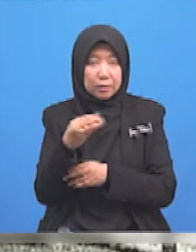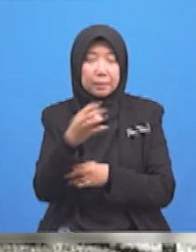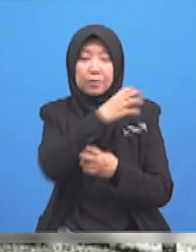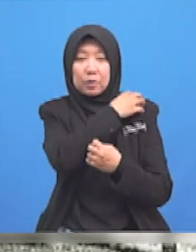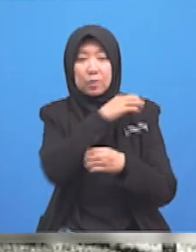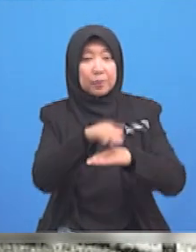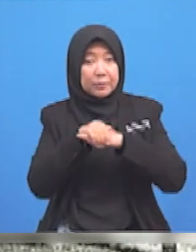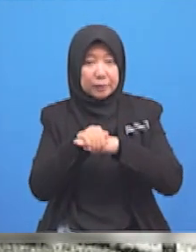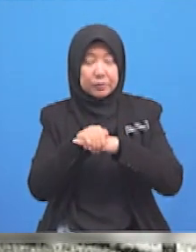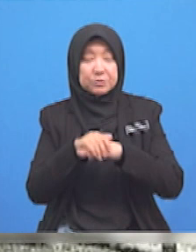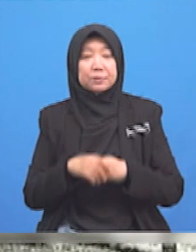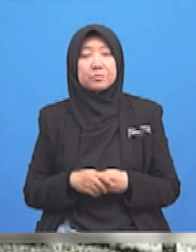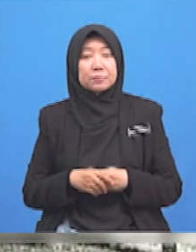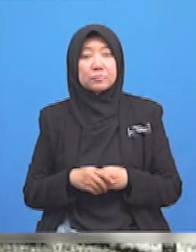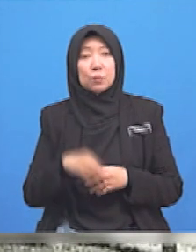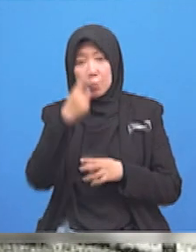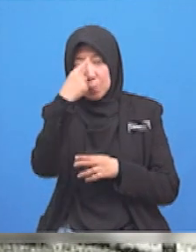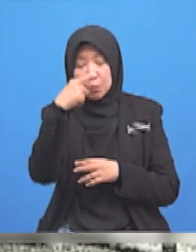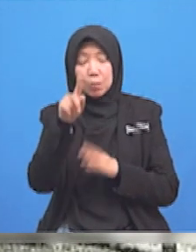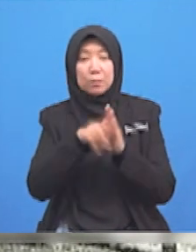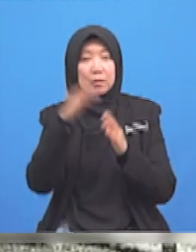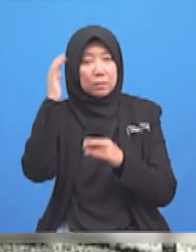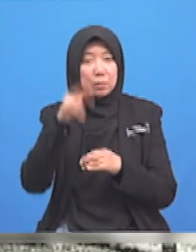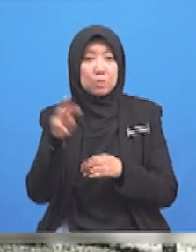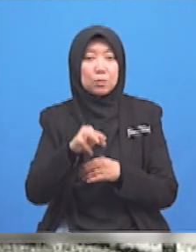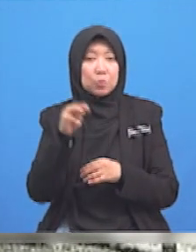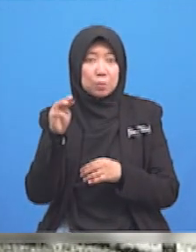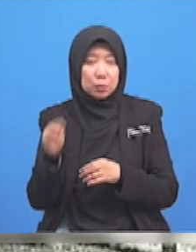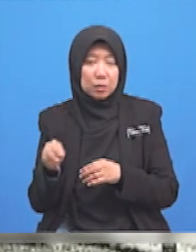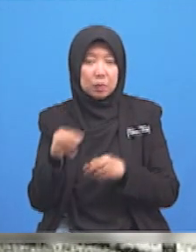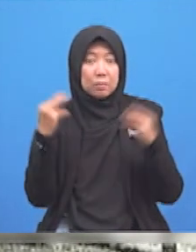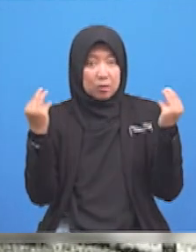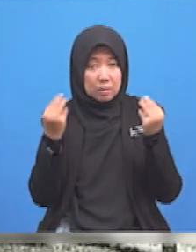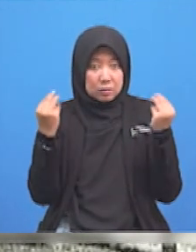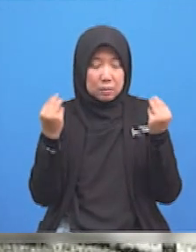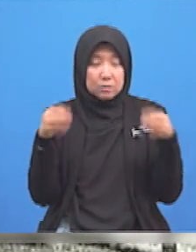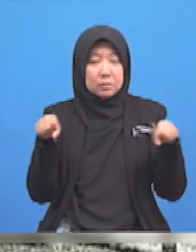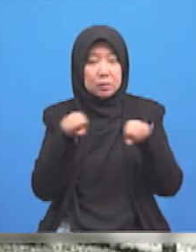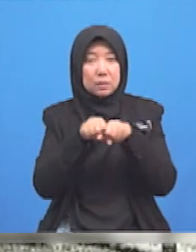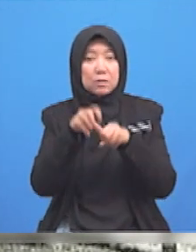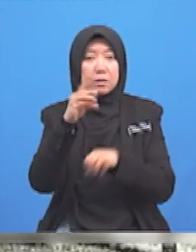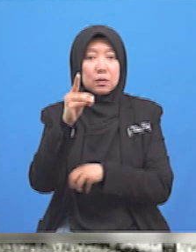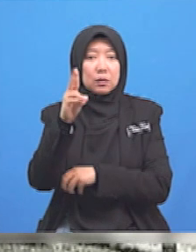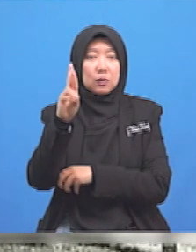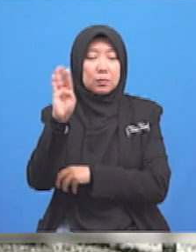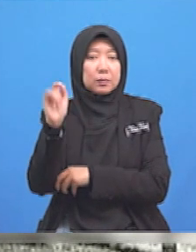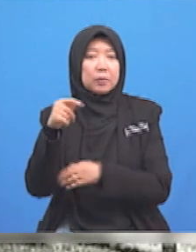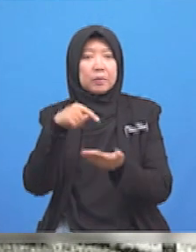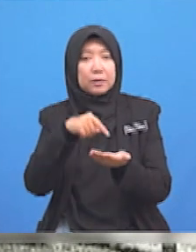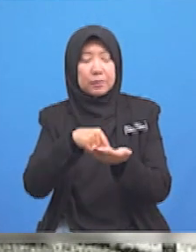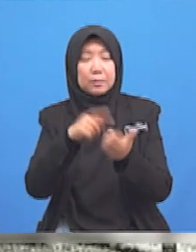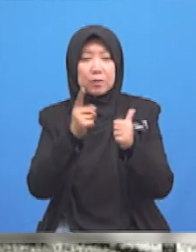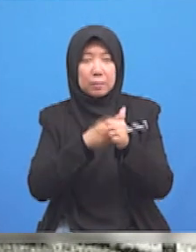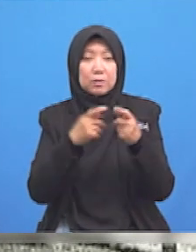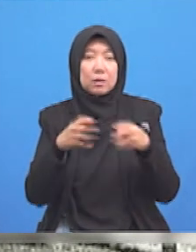British. Untuk pengetahuan murid-murid, majlis persidangan durbar ini yang pertama ini